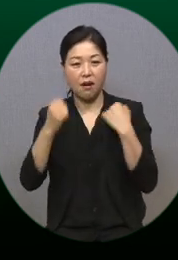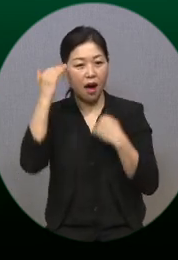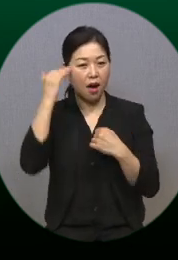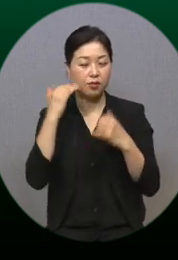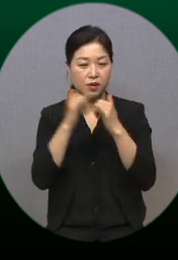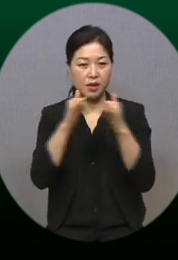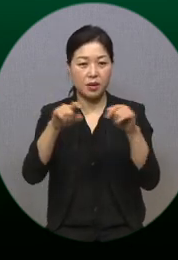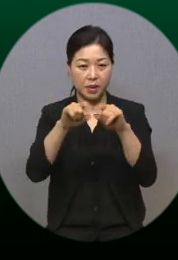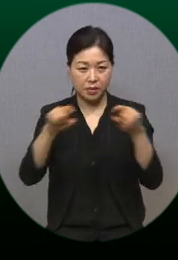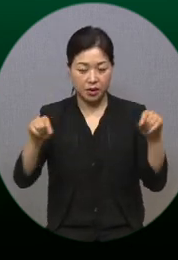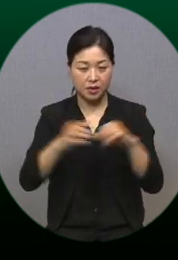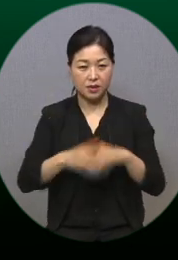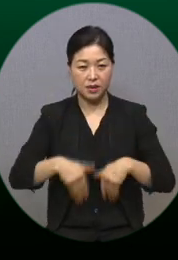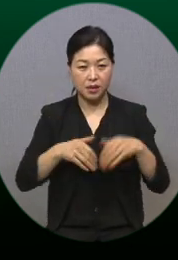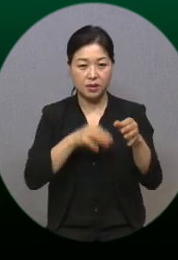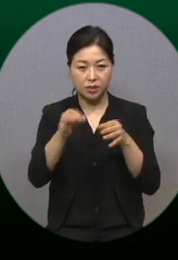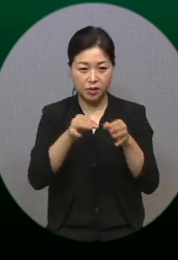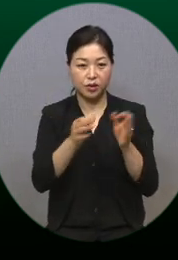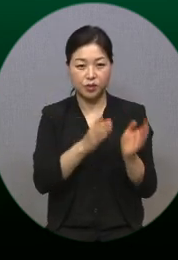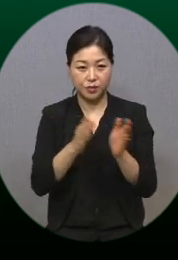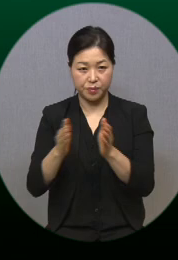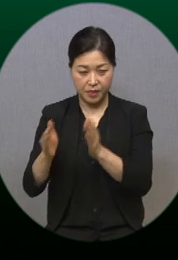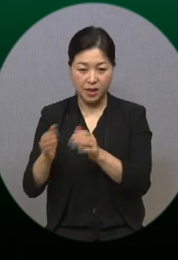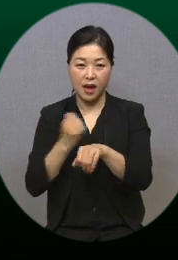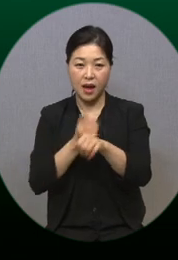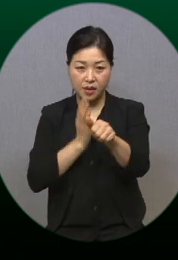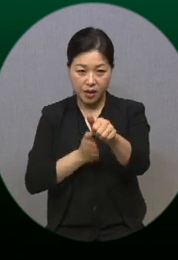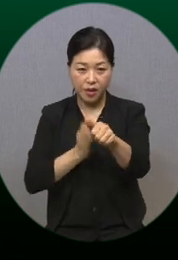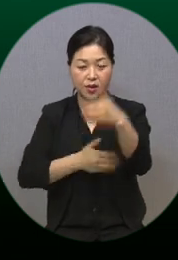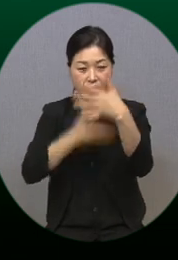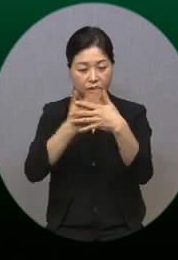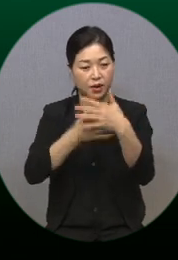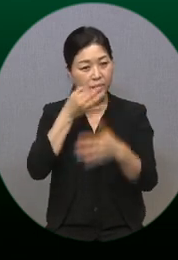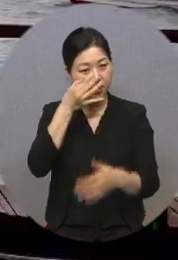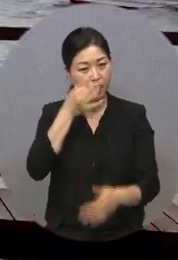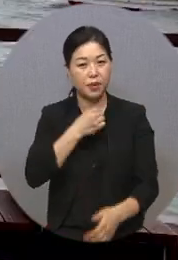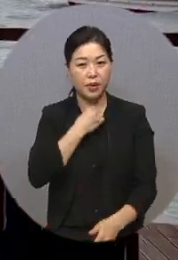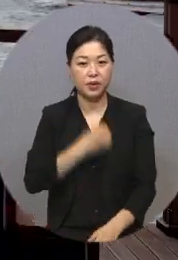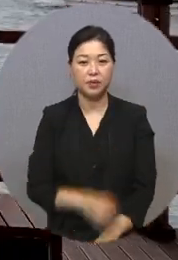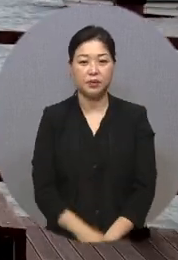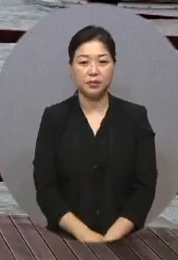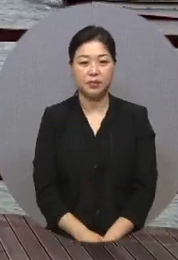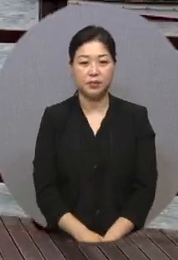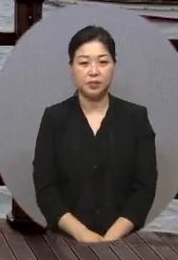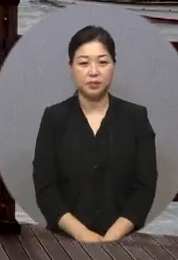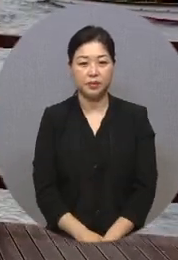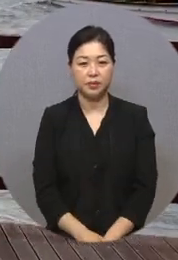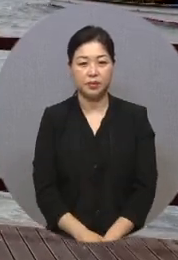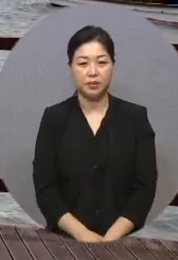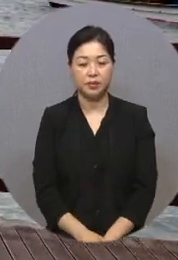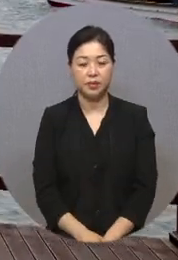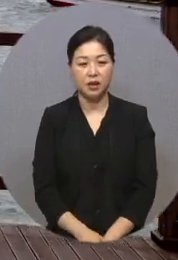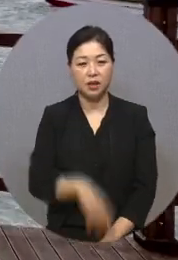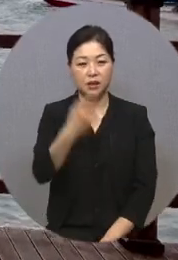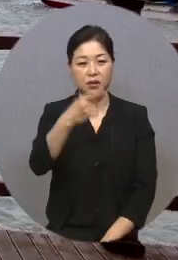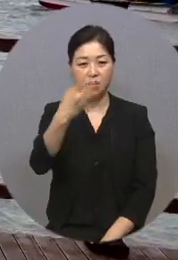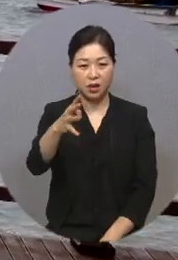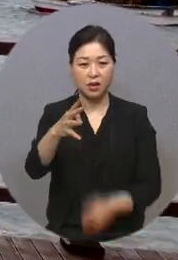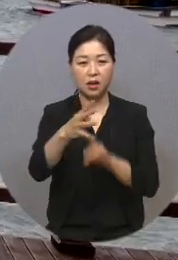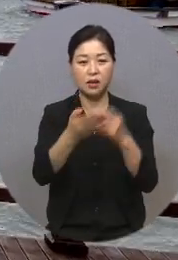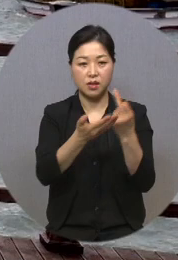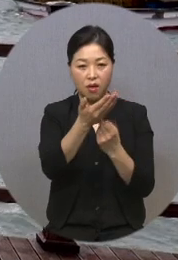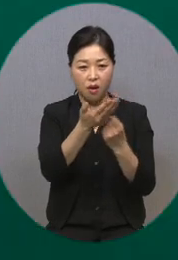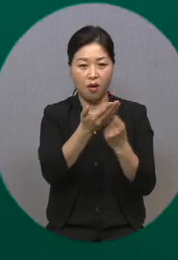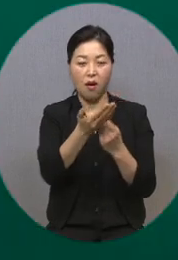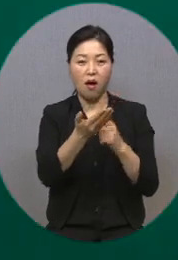밥상은 남도장터에서 준비하세요. 그 하이라이트 영상 만나보겠습니다. 1004개의 섬,